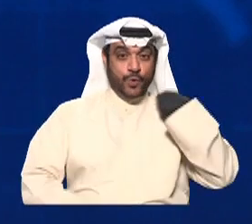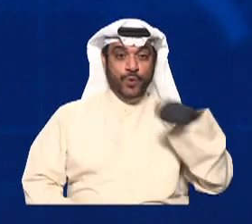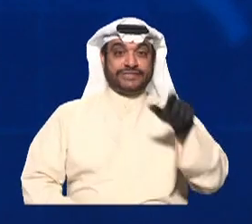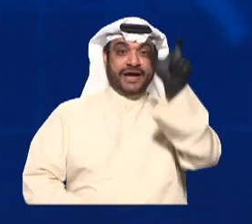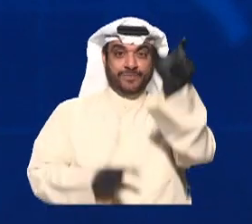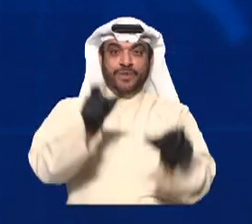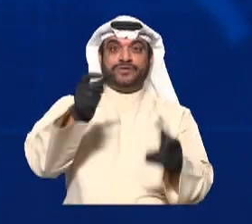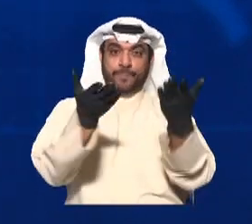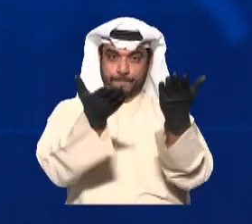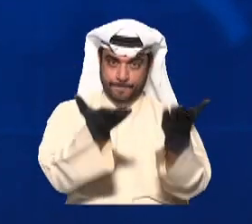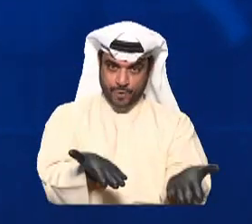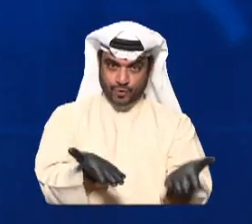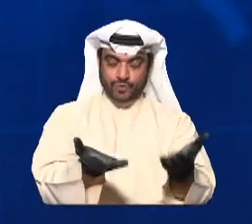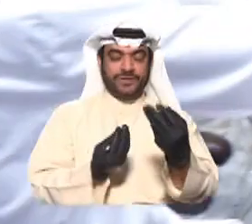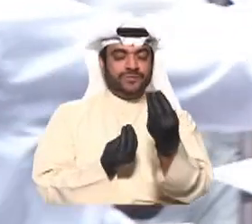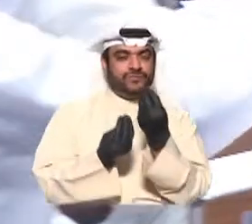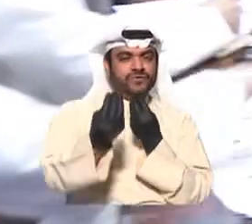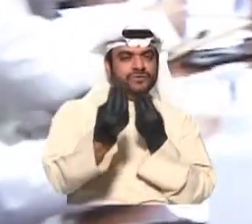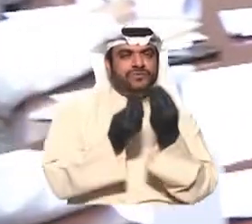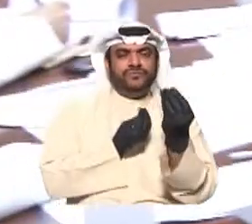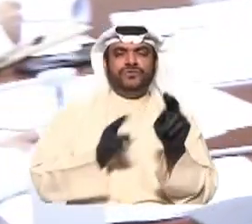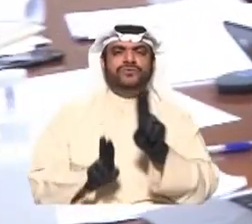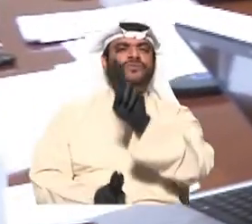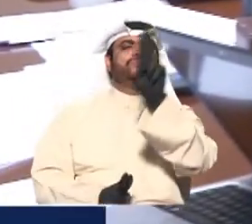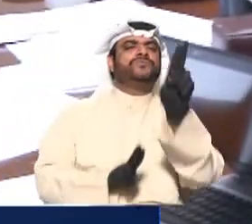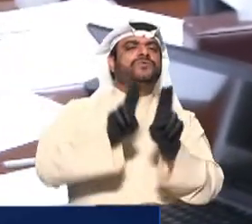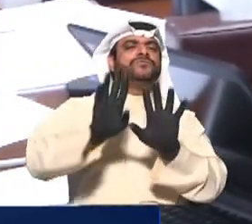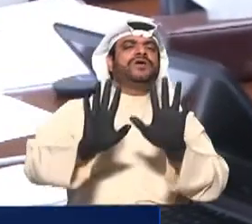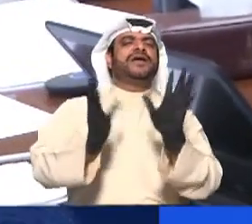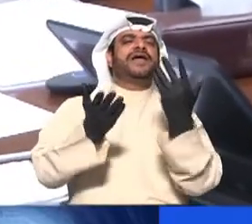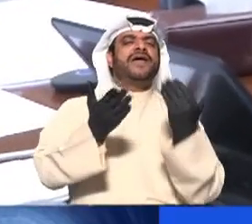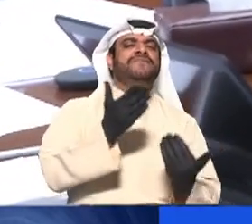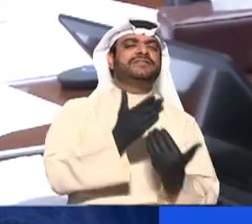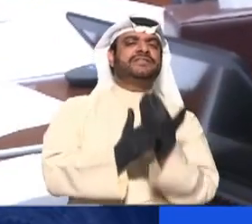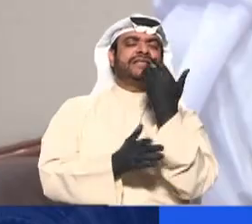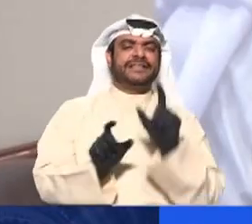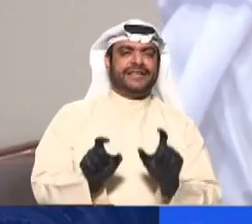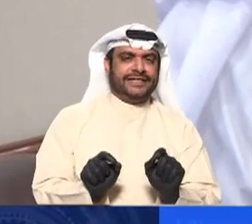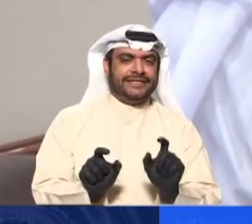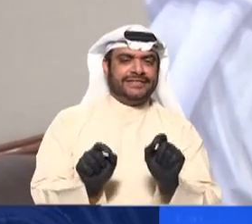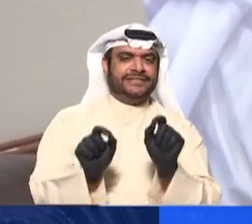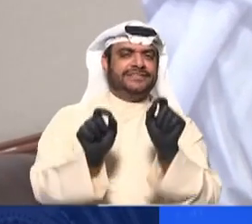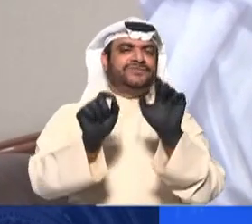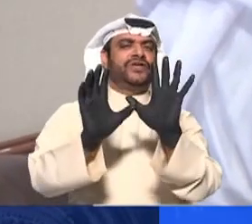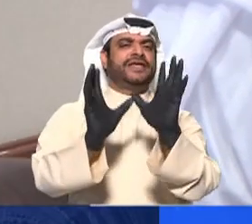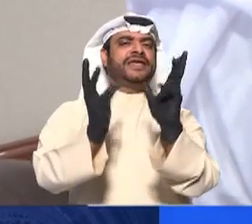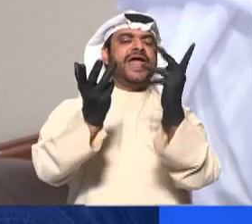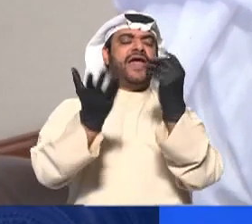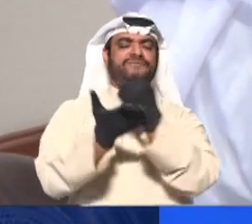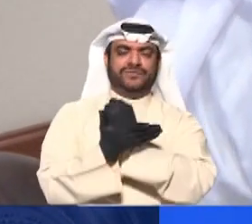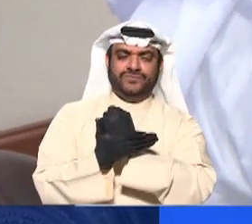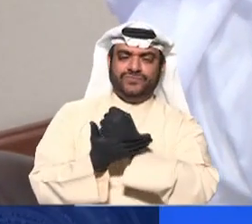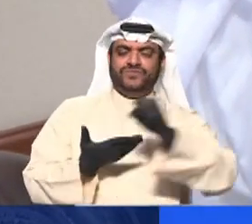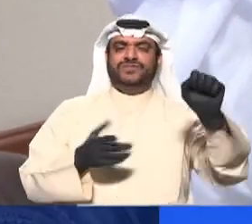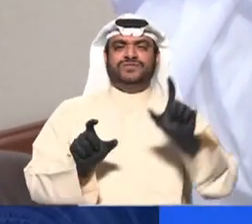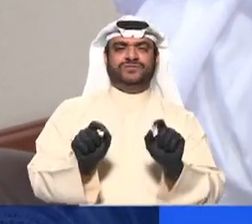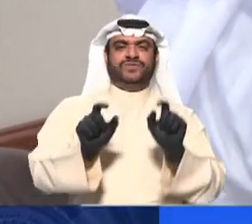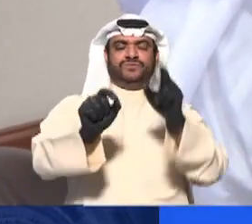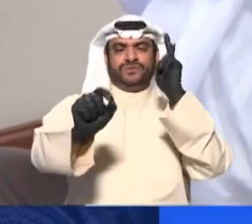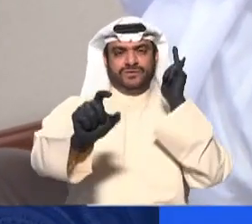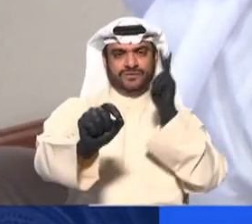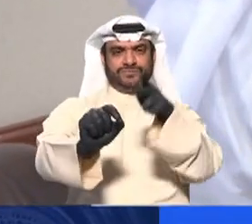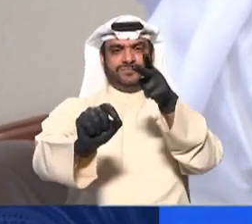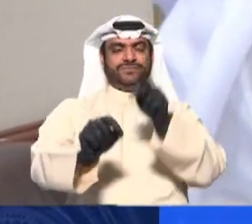الشأن، حيث ناقشت اللجنة لآخر التطورات والمستجدات بشأن تداعيات مواجهة كوفيد-19. وخلال